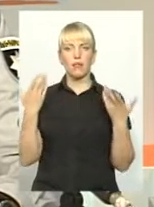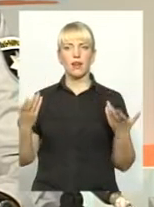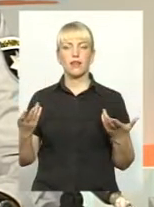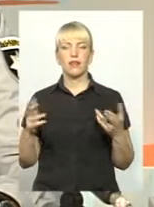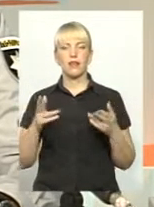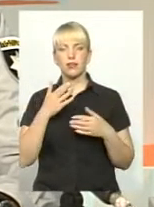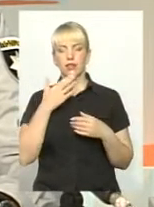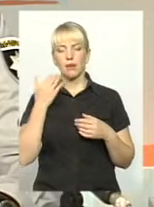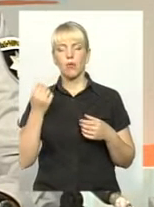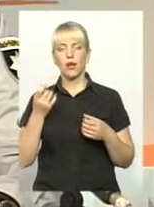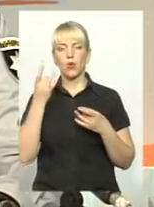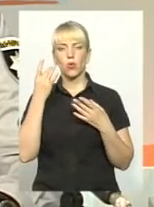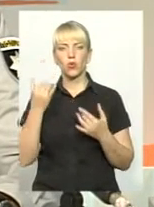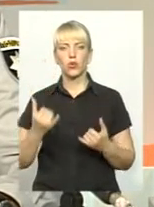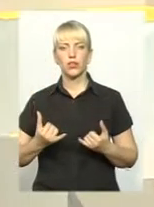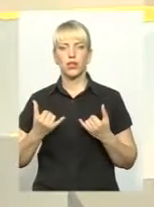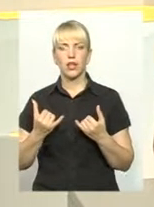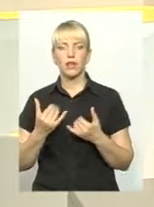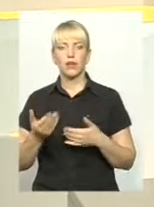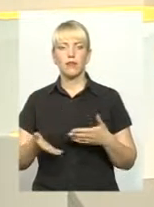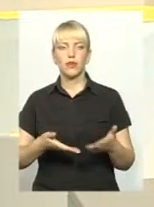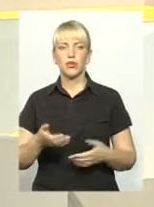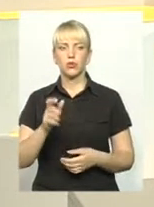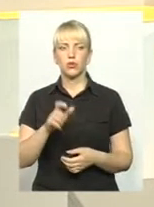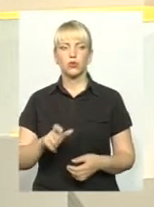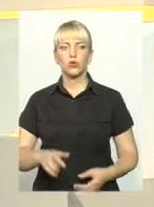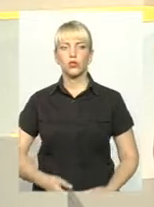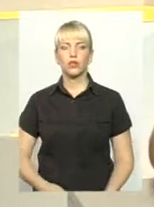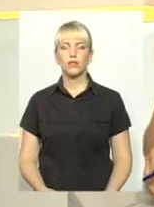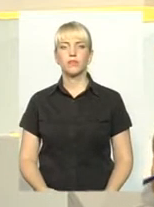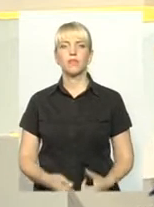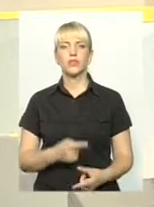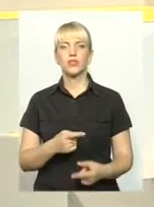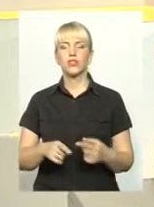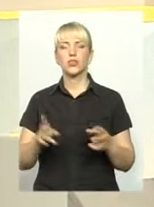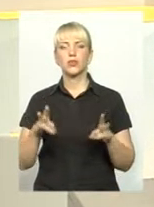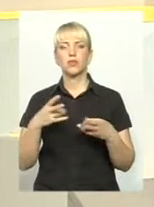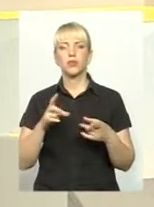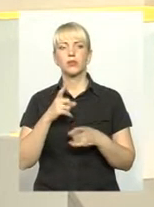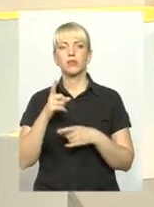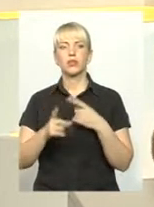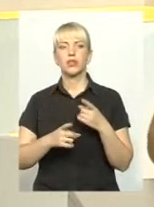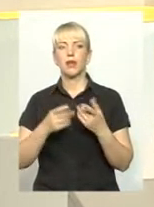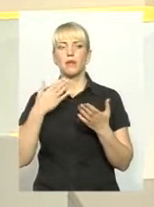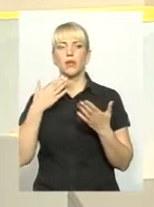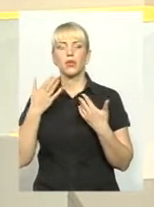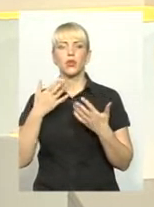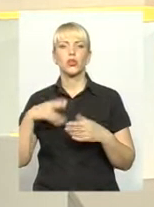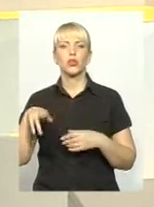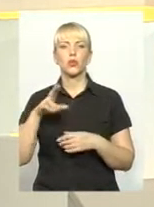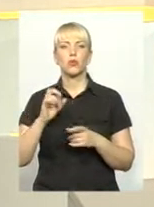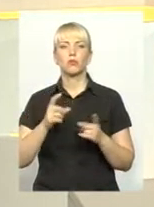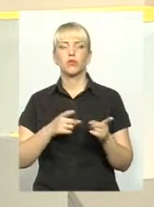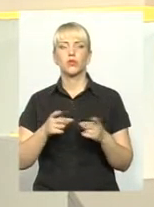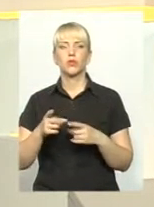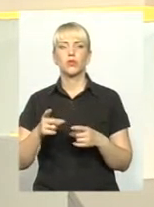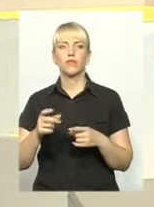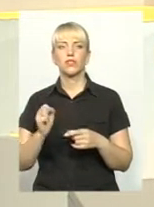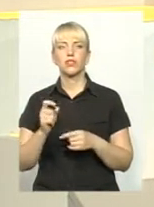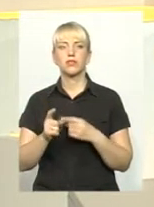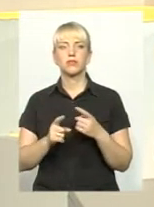для пішоходів. Скажіть, будь ласка, на вашу думку, чи не потрібно змінювати підхід до підготовки і змінювати, можливо,